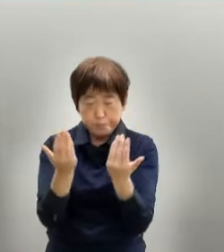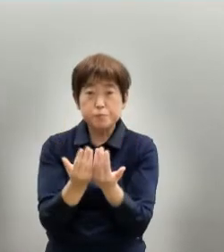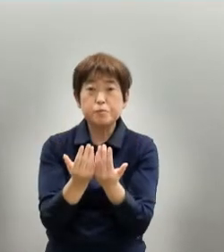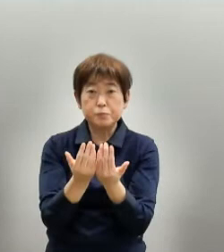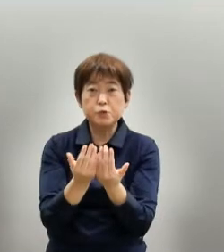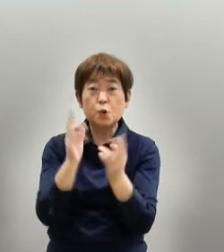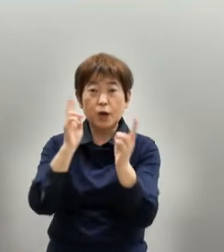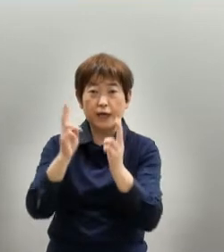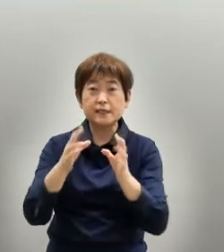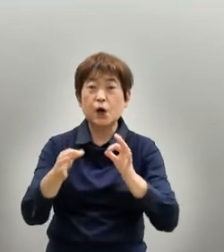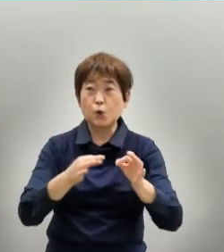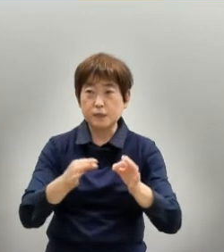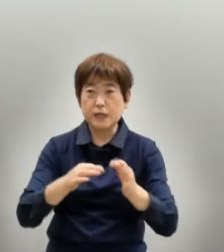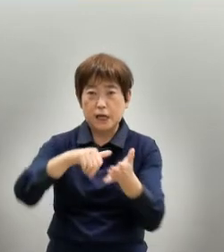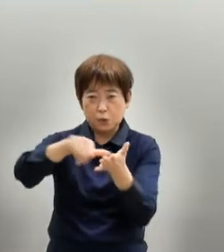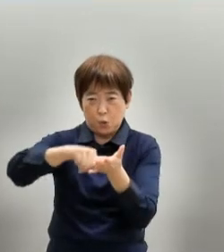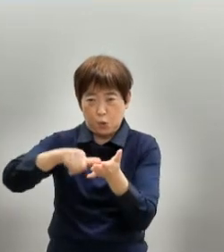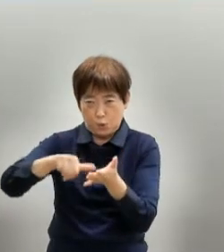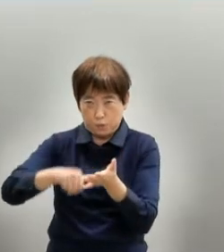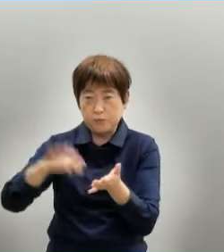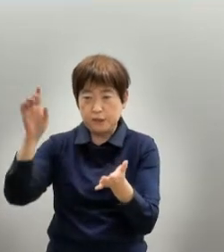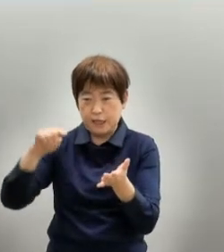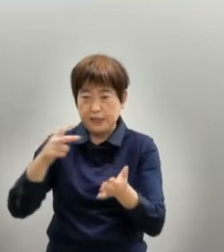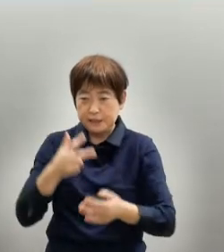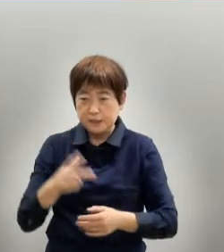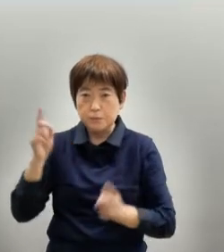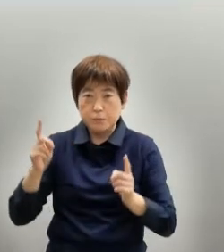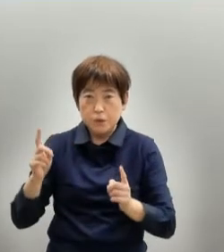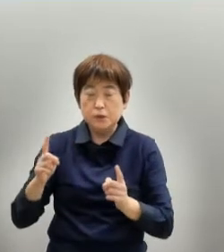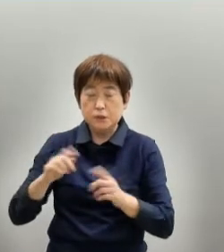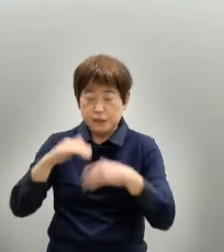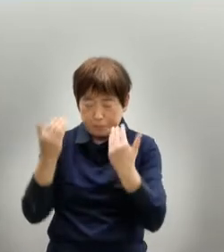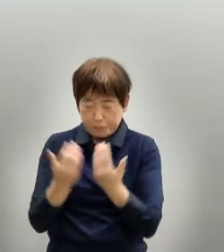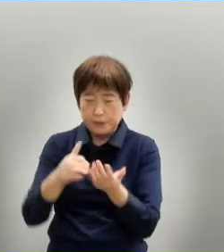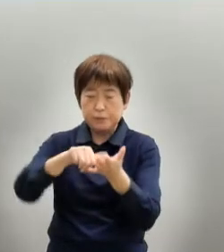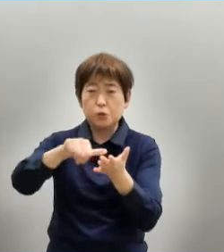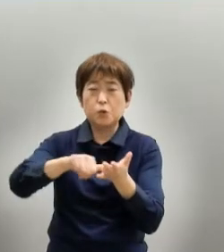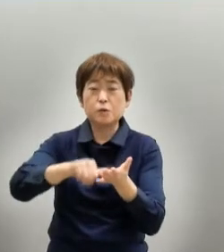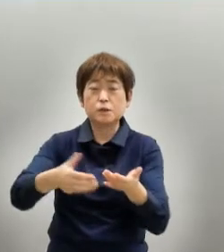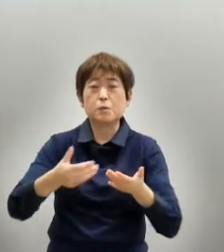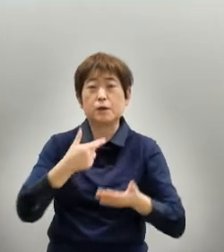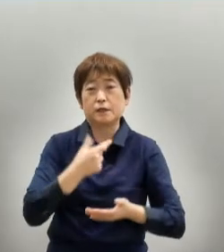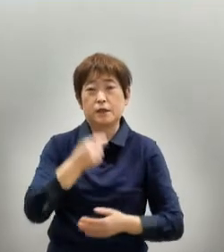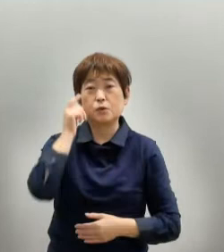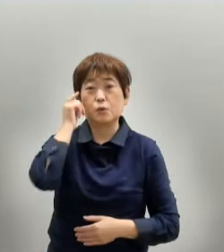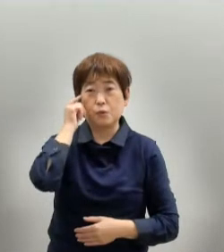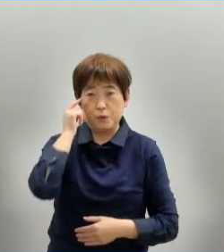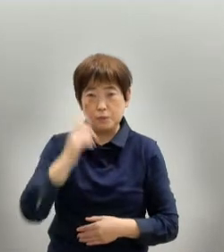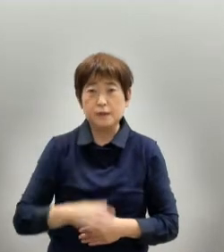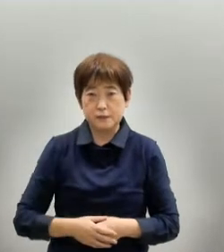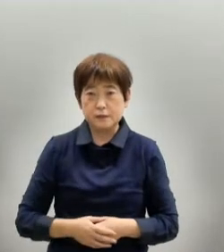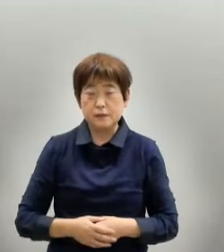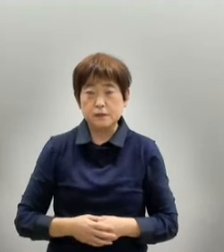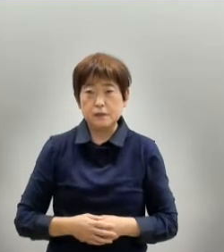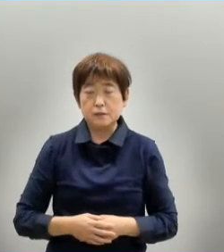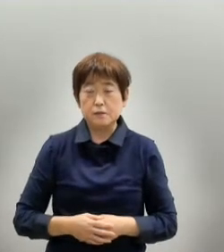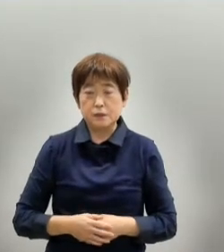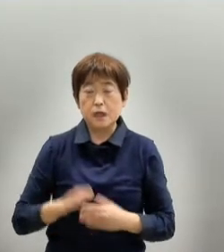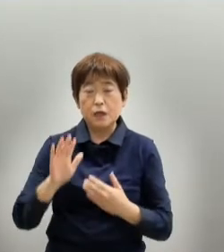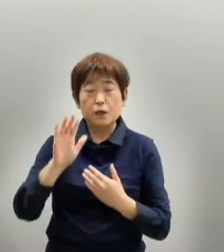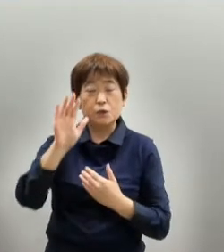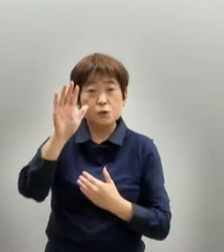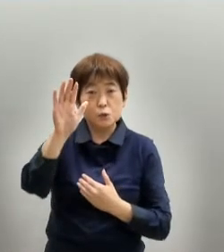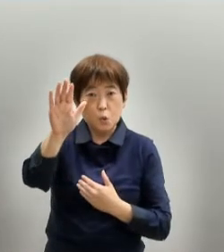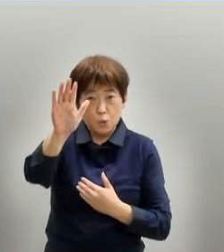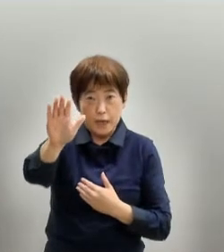は、第6波が想定されます年末ですね、12月末には、首都圏も含めてですね、たくさんの人